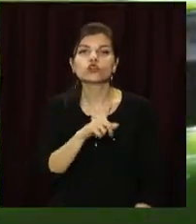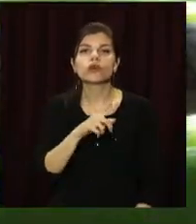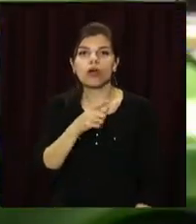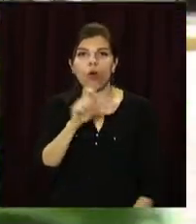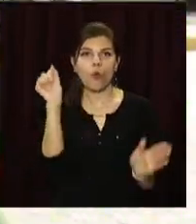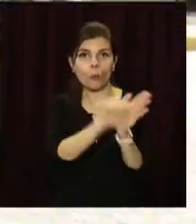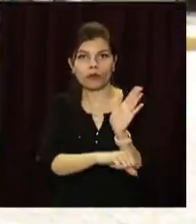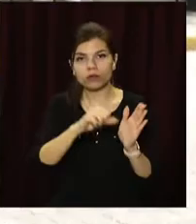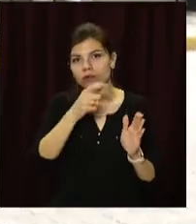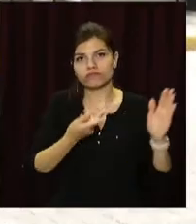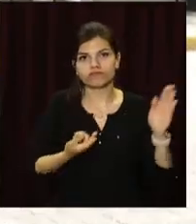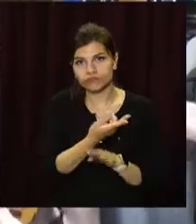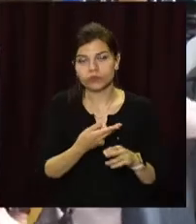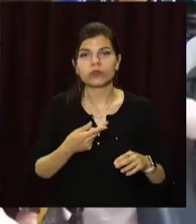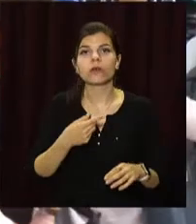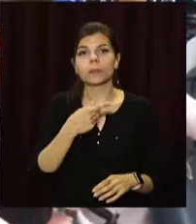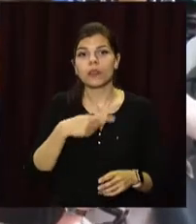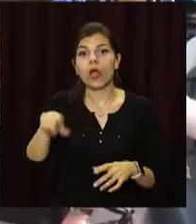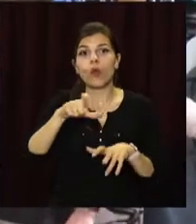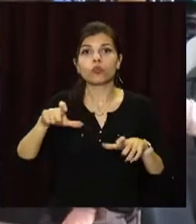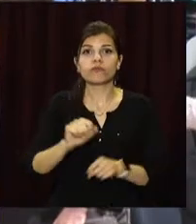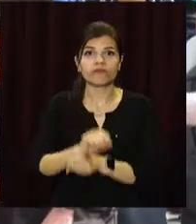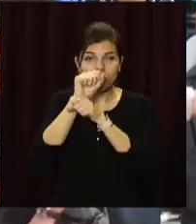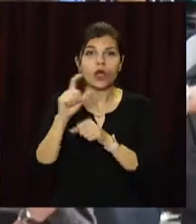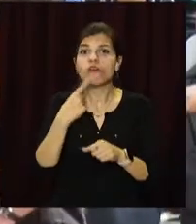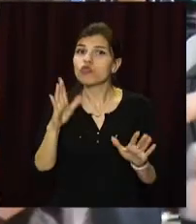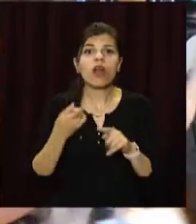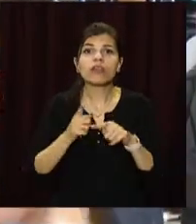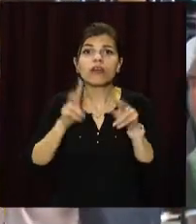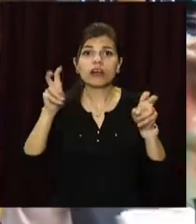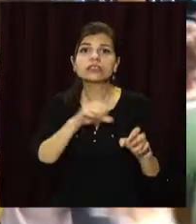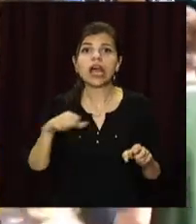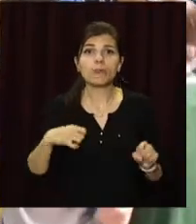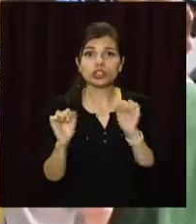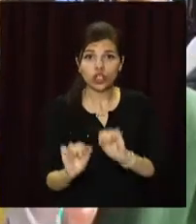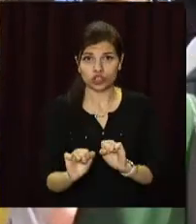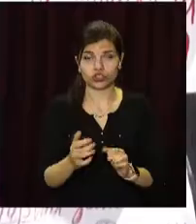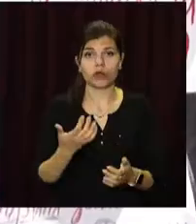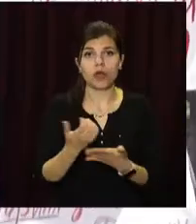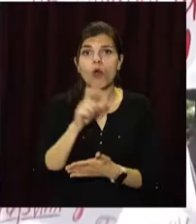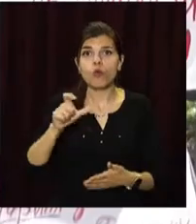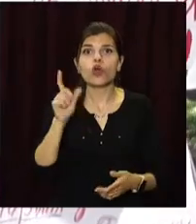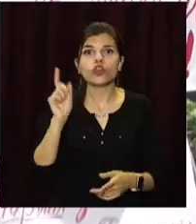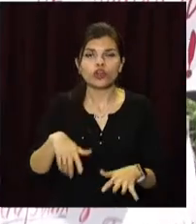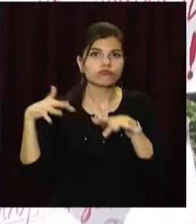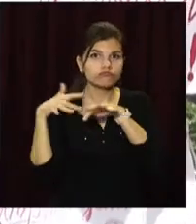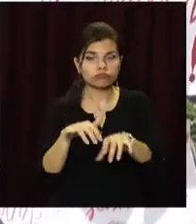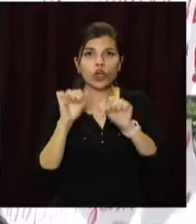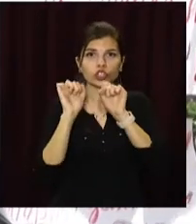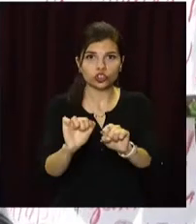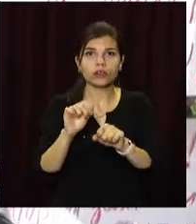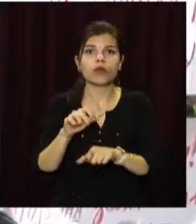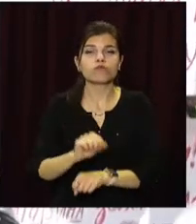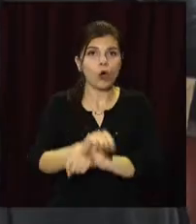навмисному вбивстві. Громадськість вимагає перекваліфікації справи на самозахист. Минулого тижня люди навіть вийшли до прокуратури із